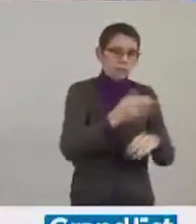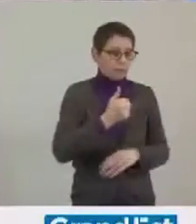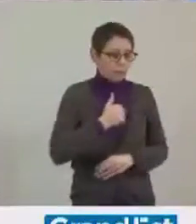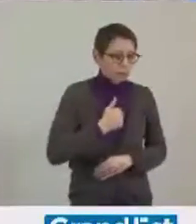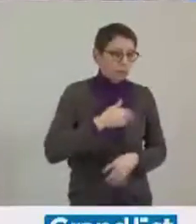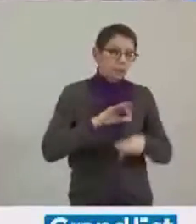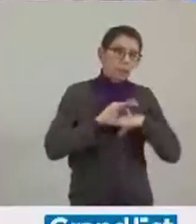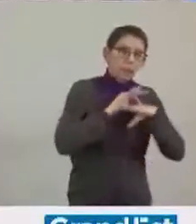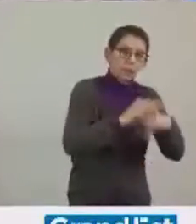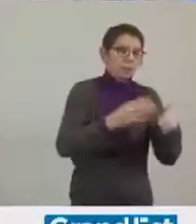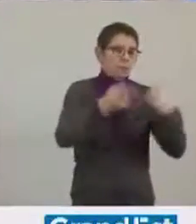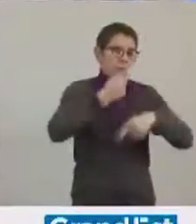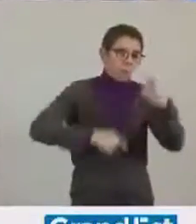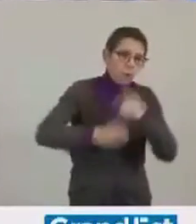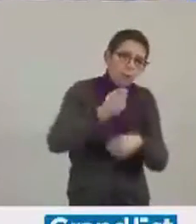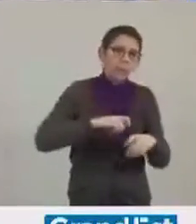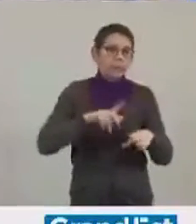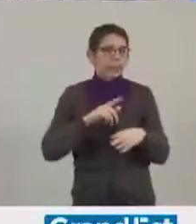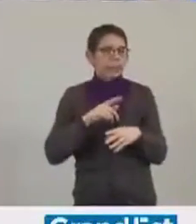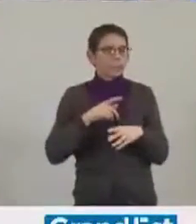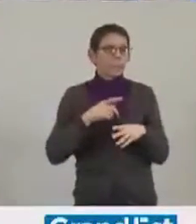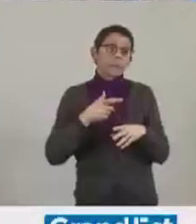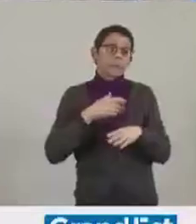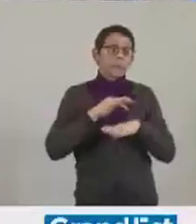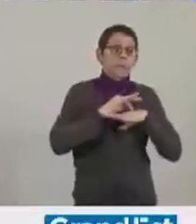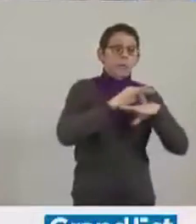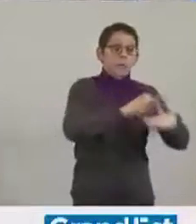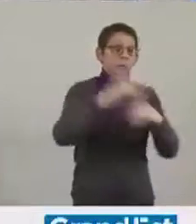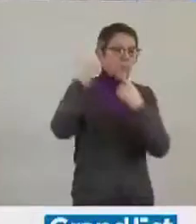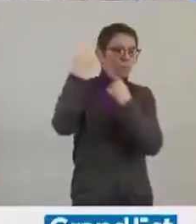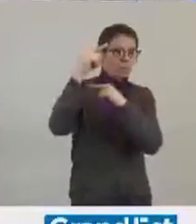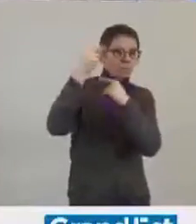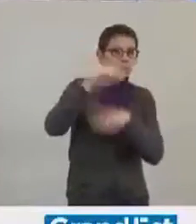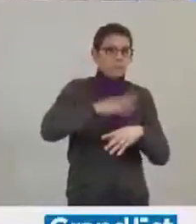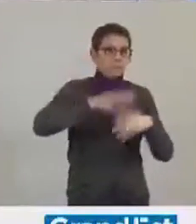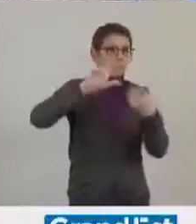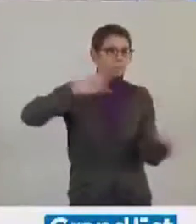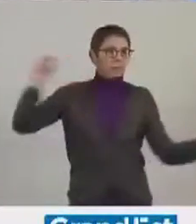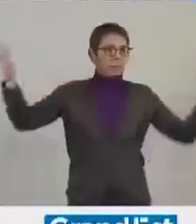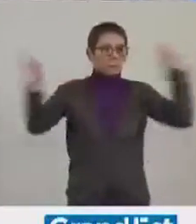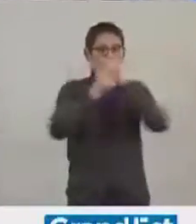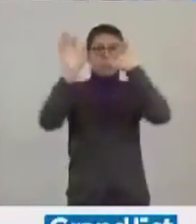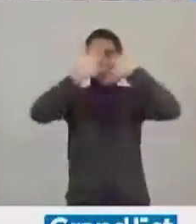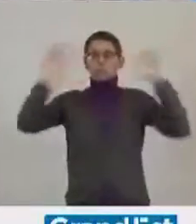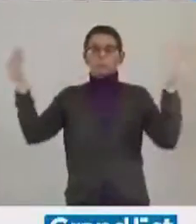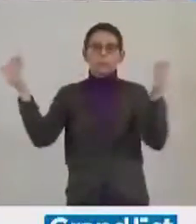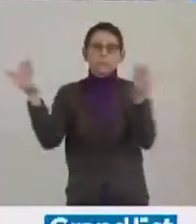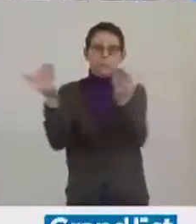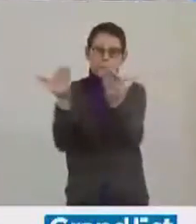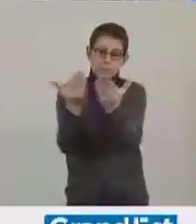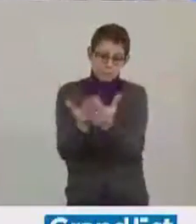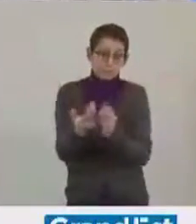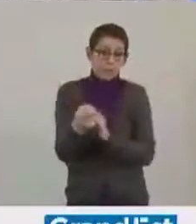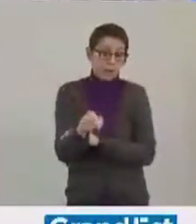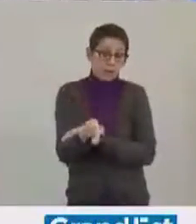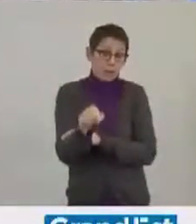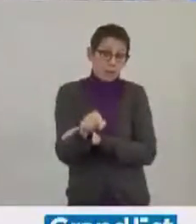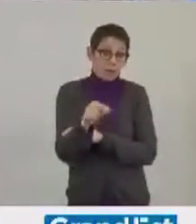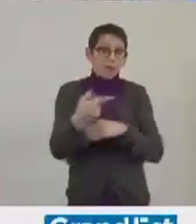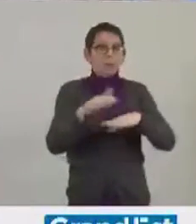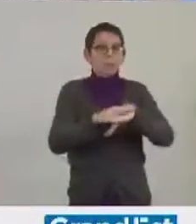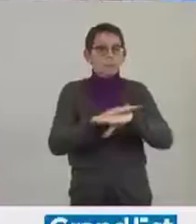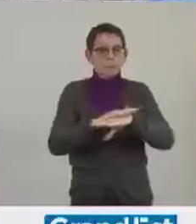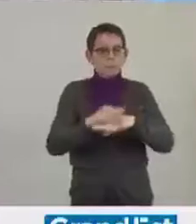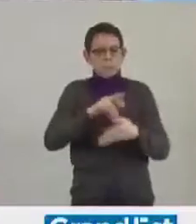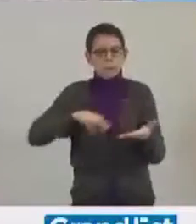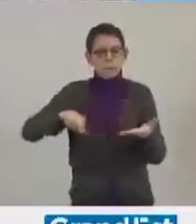le commerce et le tourisme dans leur mutation. Tels sont les axes sur lesquels est articulée la politique